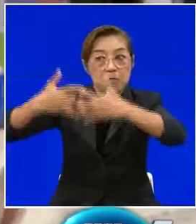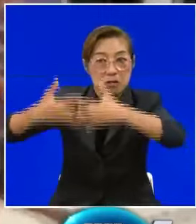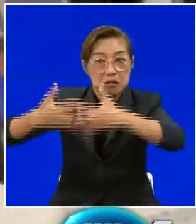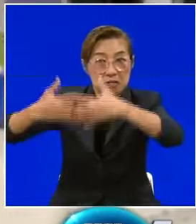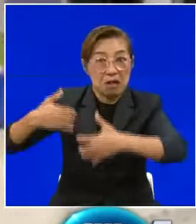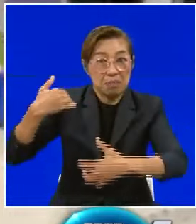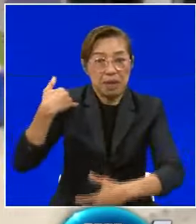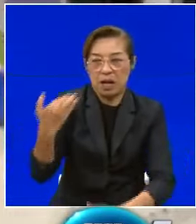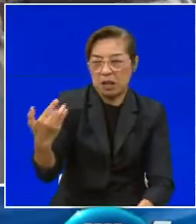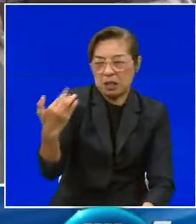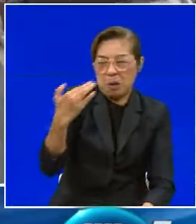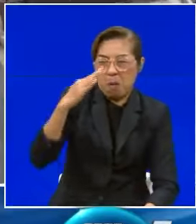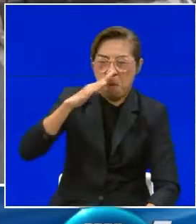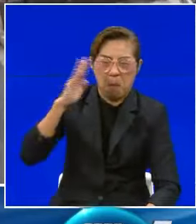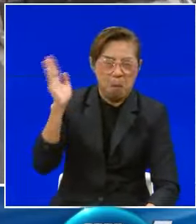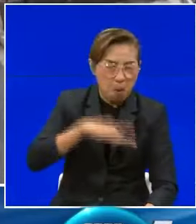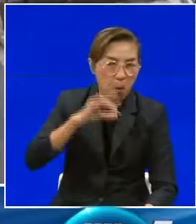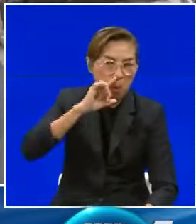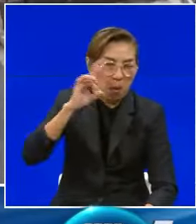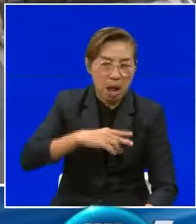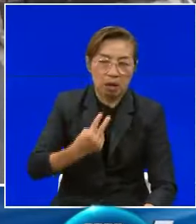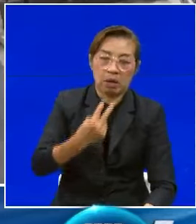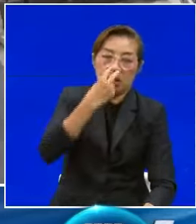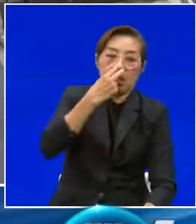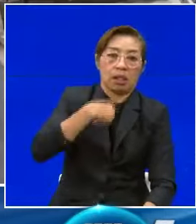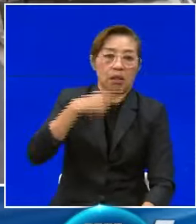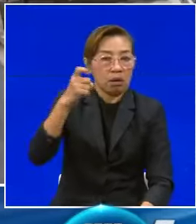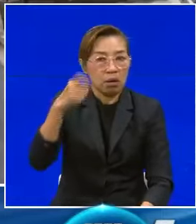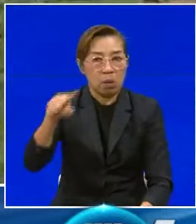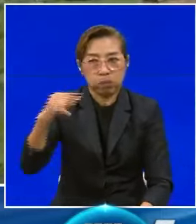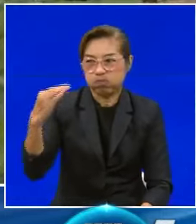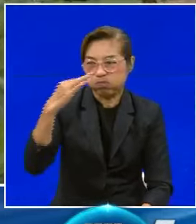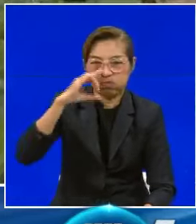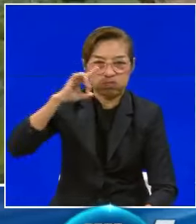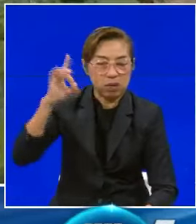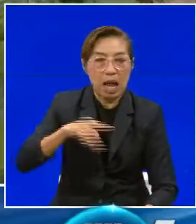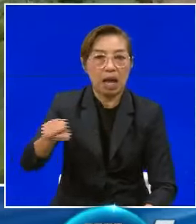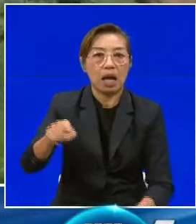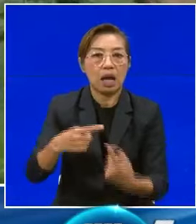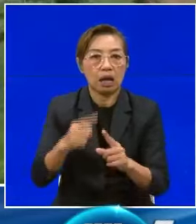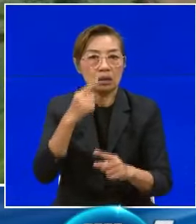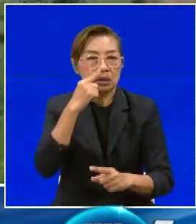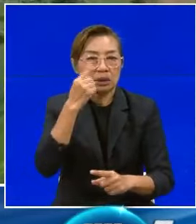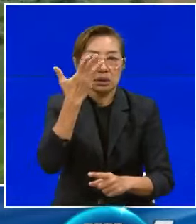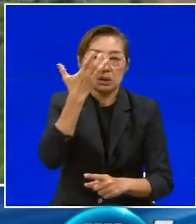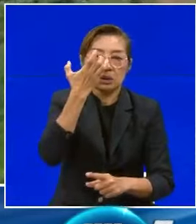จนแบบหายใจหายคอแทบไม่ออกเลยนะเพราะกลิ่นมาปุ๊บเนี่ยกลิ่นมันแรงมากมันทำให้จมูกเนี่ยเห